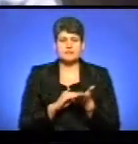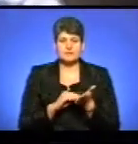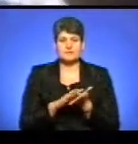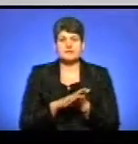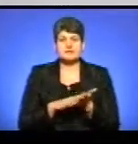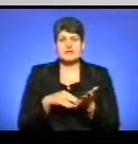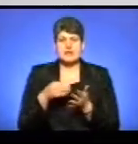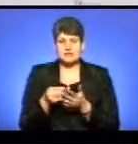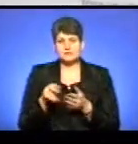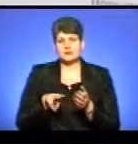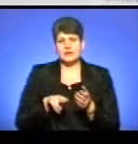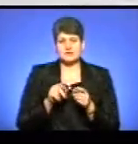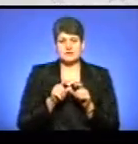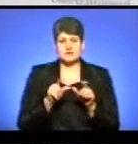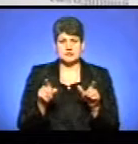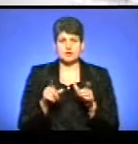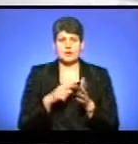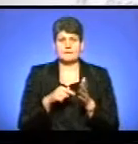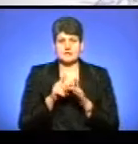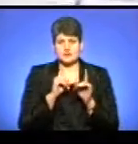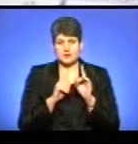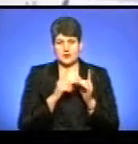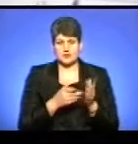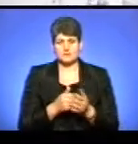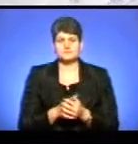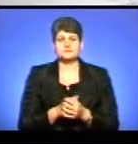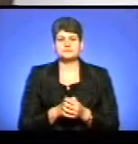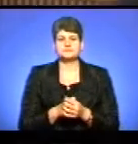заявами до директора закладу та до міської ради.